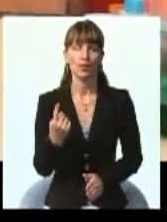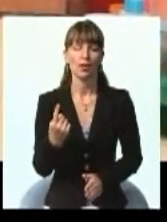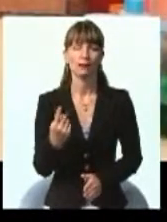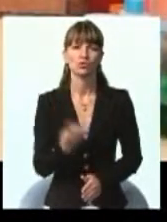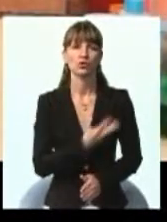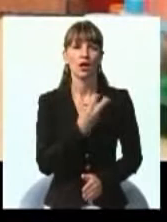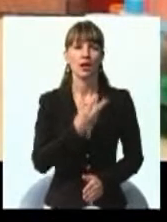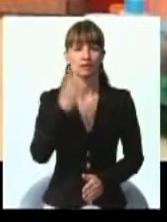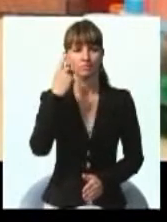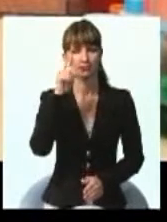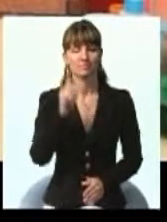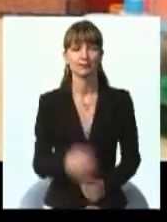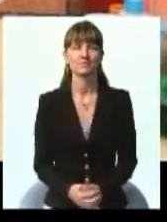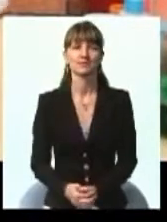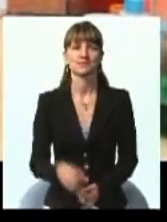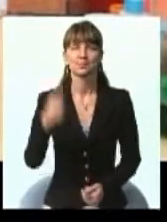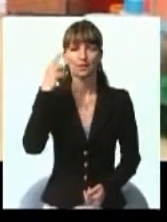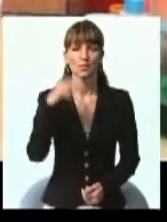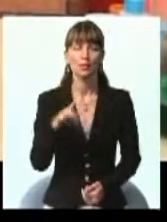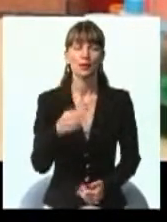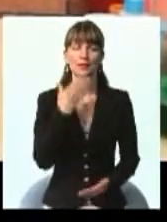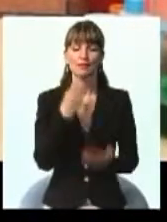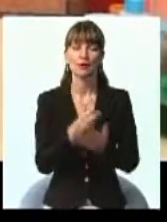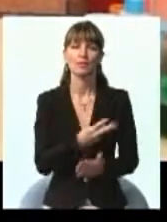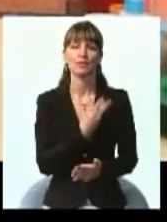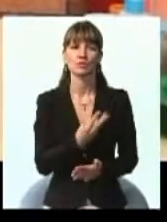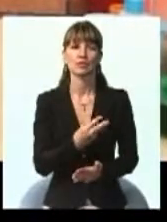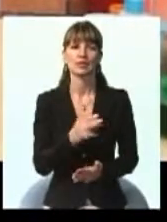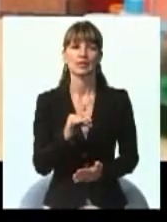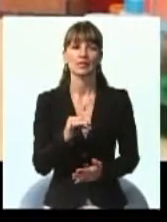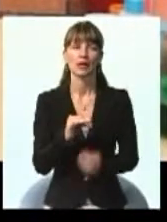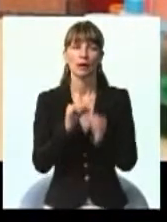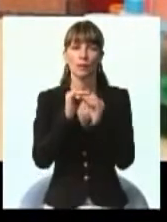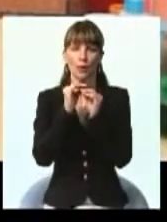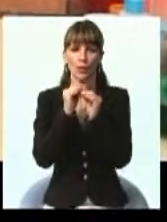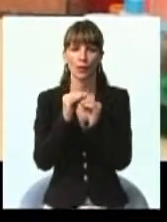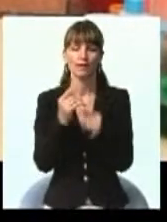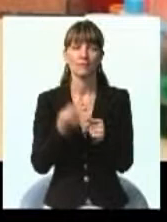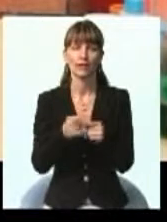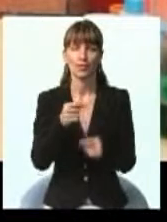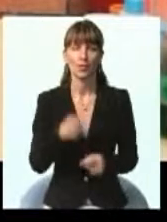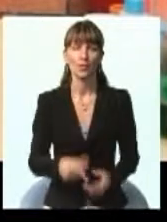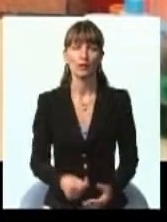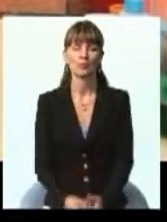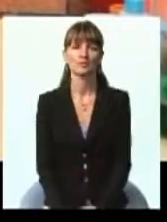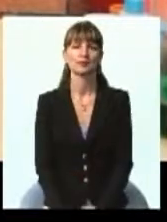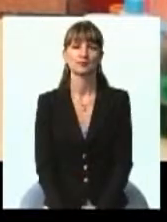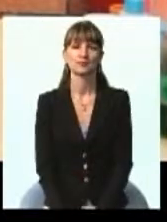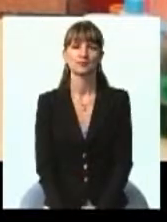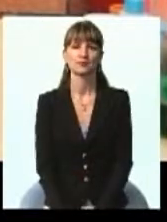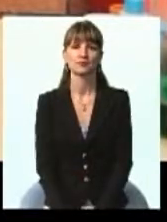загадати бажання. Подумайте про своє бажання і подмухайте ось сюди в колбу.